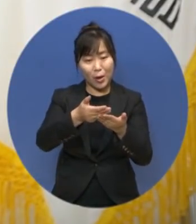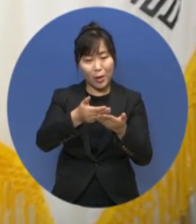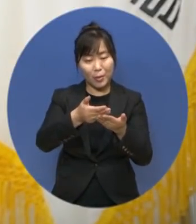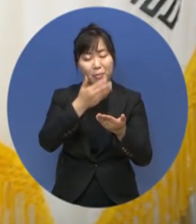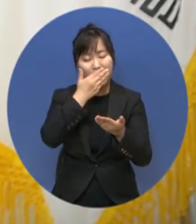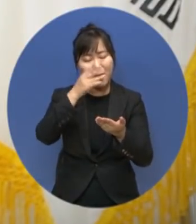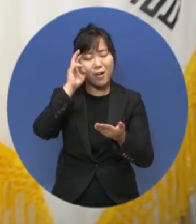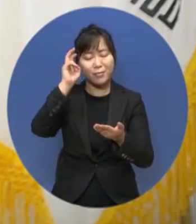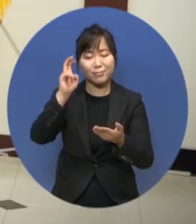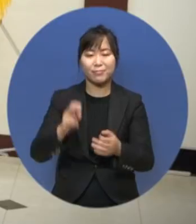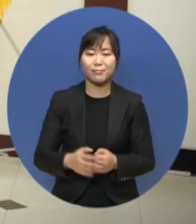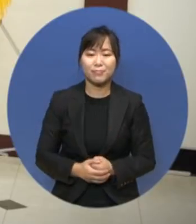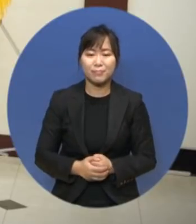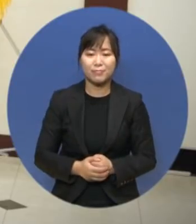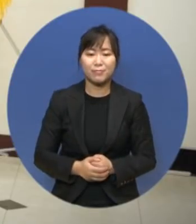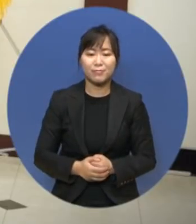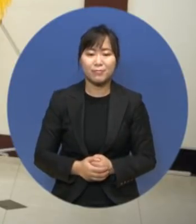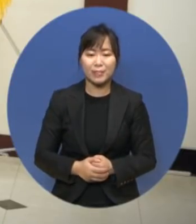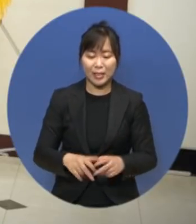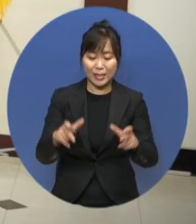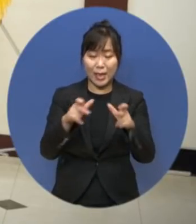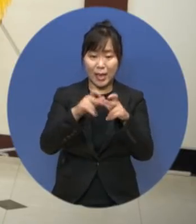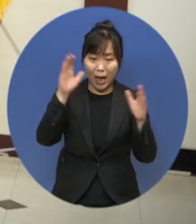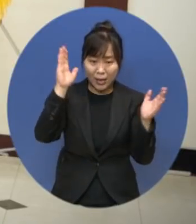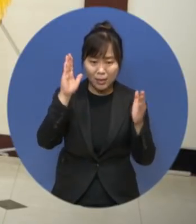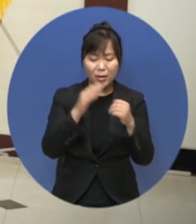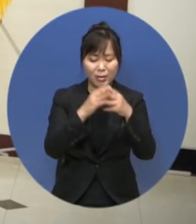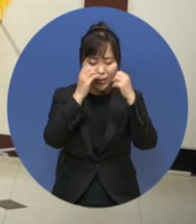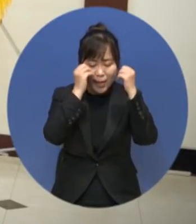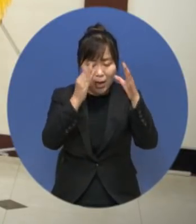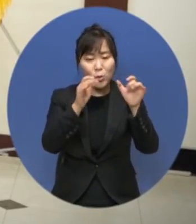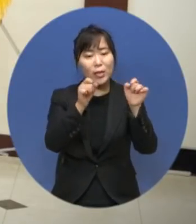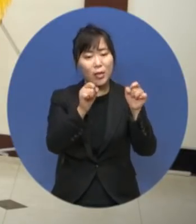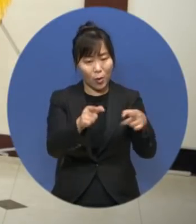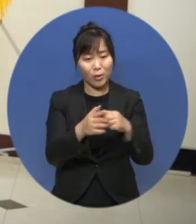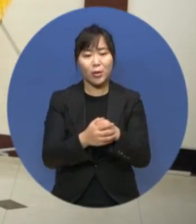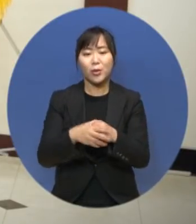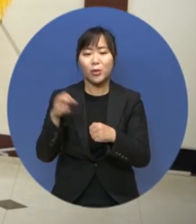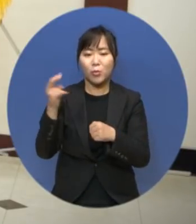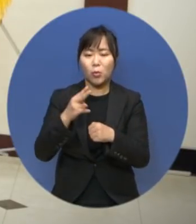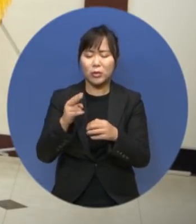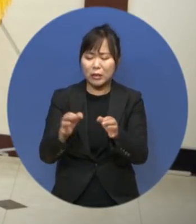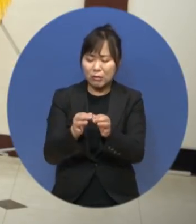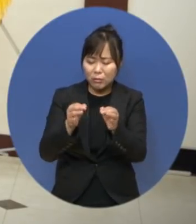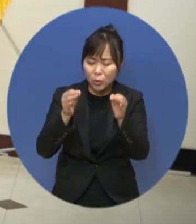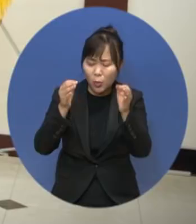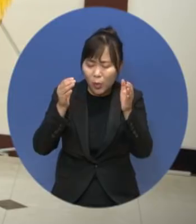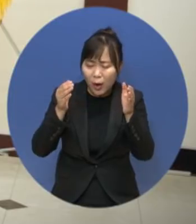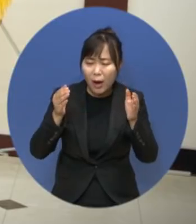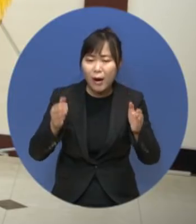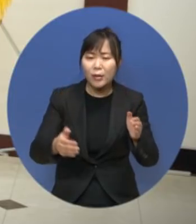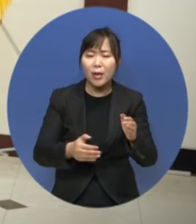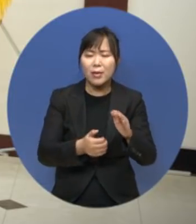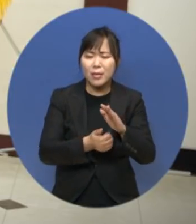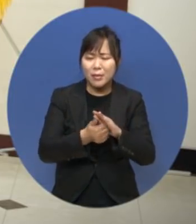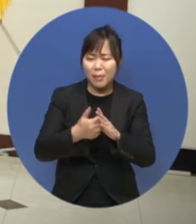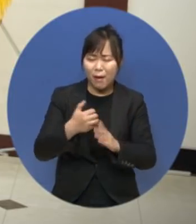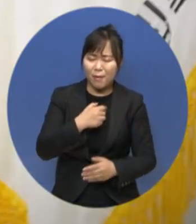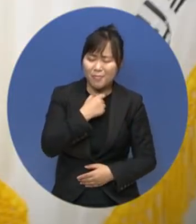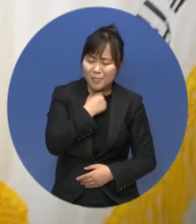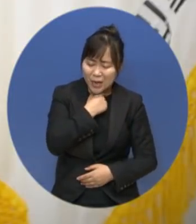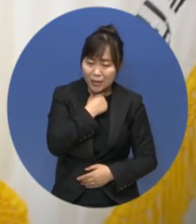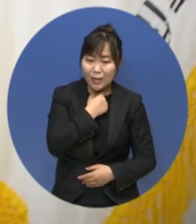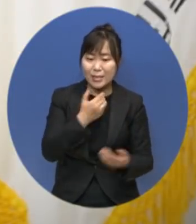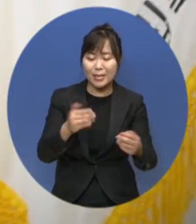것이라 믿습니다. 장애 학생들에게는 새로운 기회로 또 그동안 희망으로 가지고